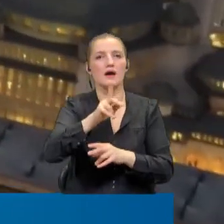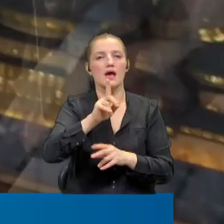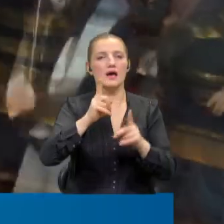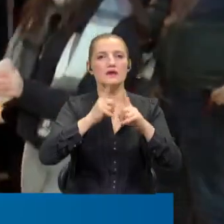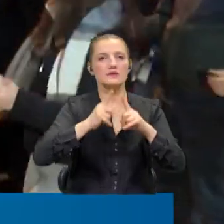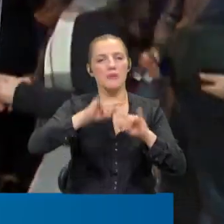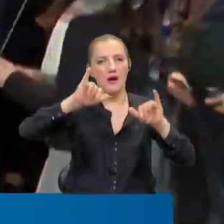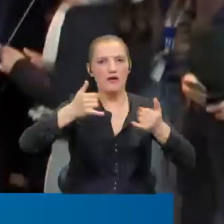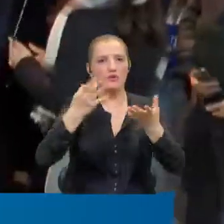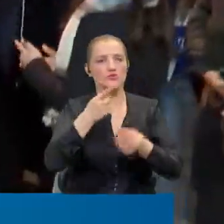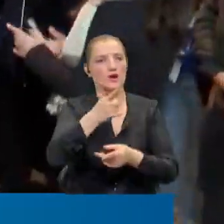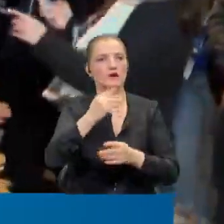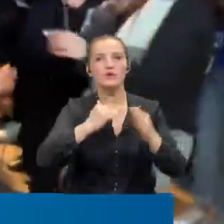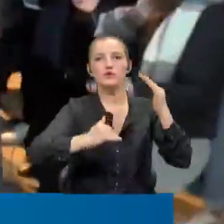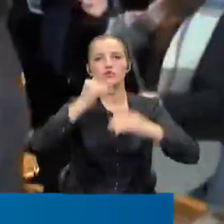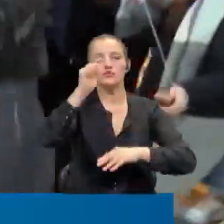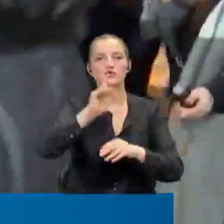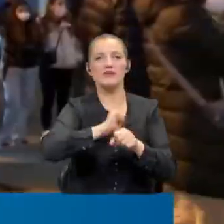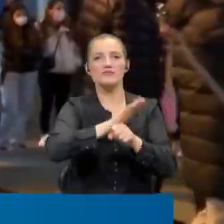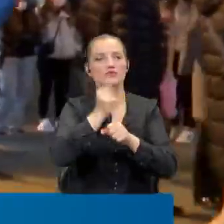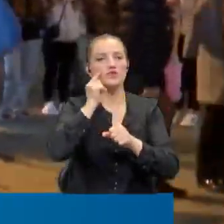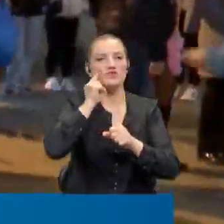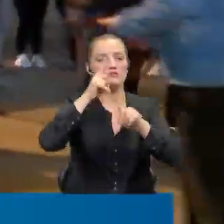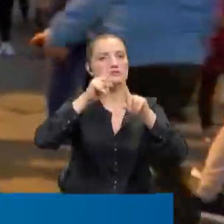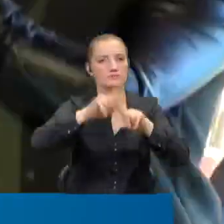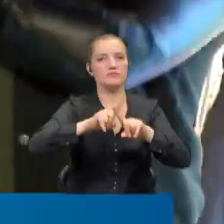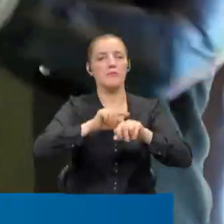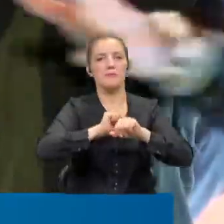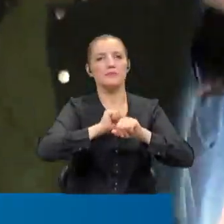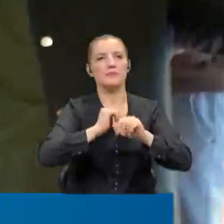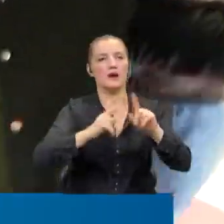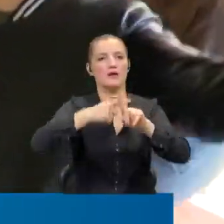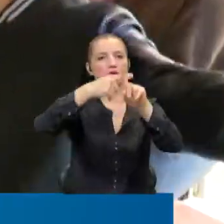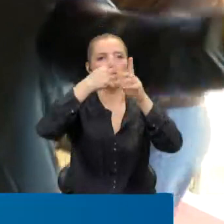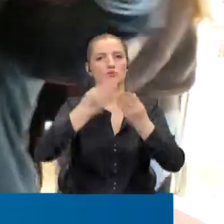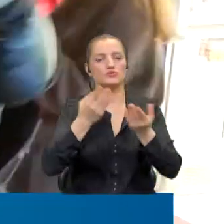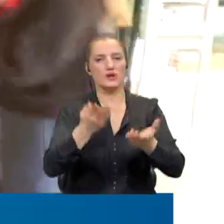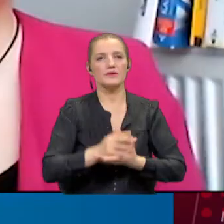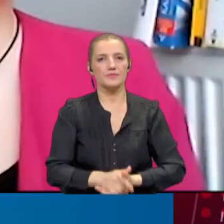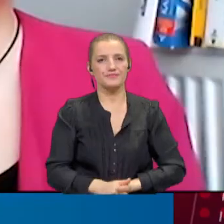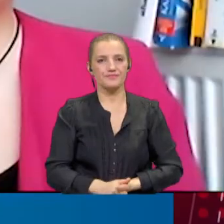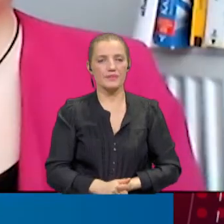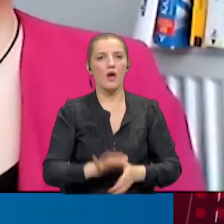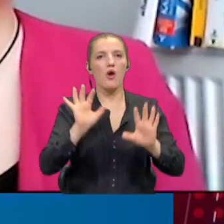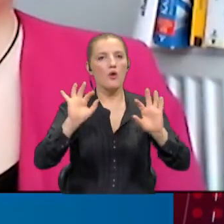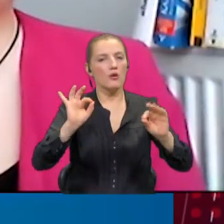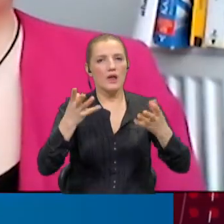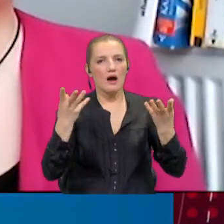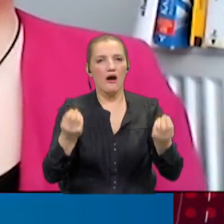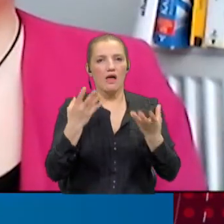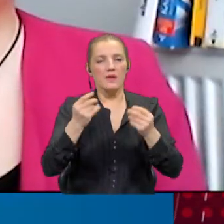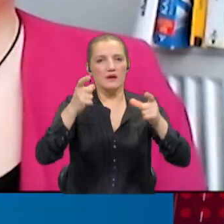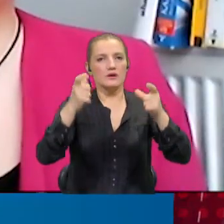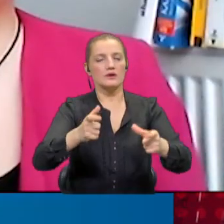olacak halihazırda yüksek olan vaka sayılarında patlama yaşanabilir bir kalabalık bir